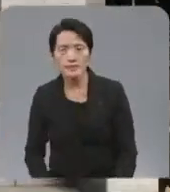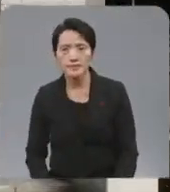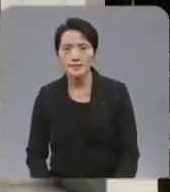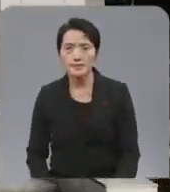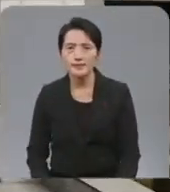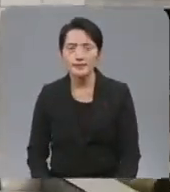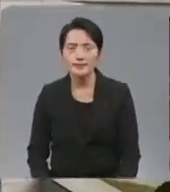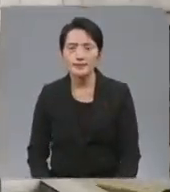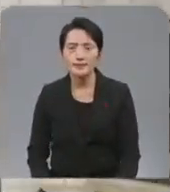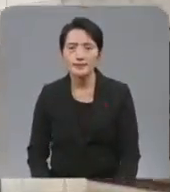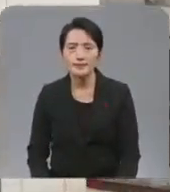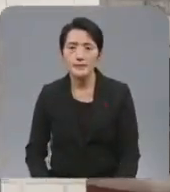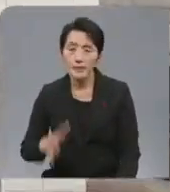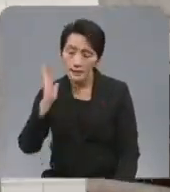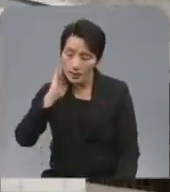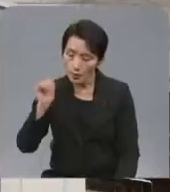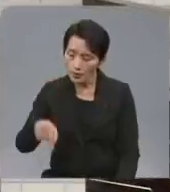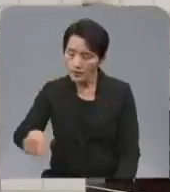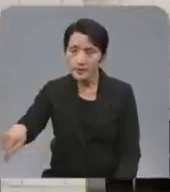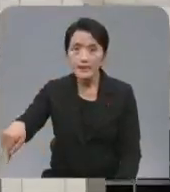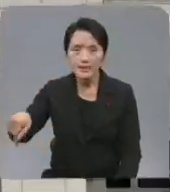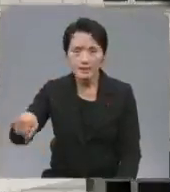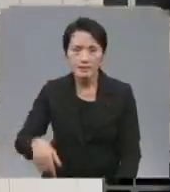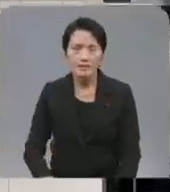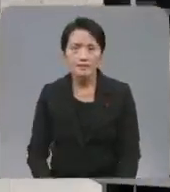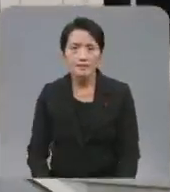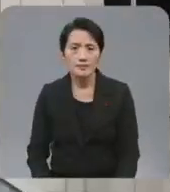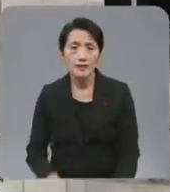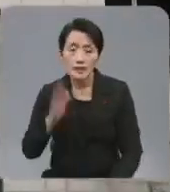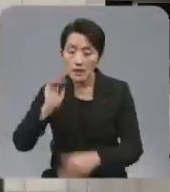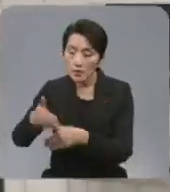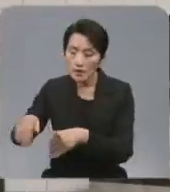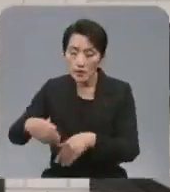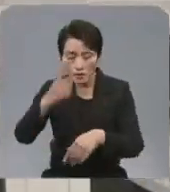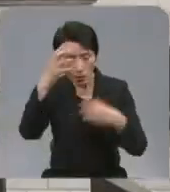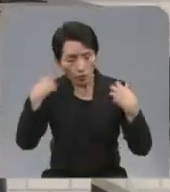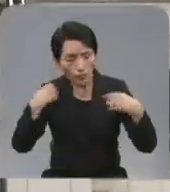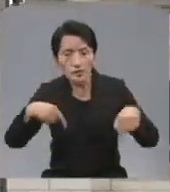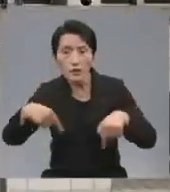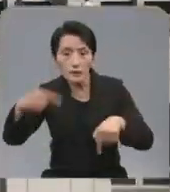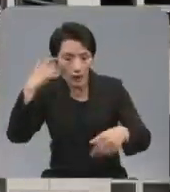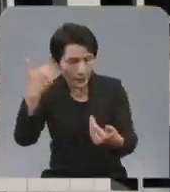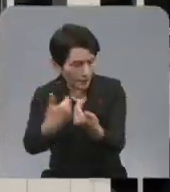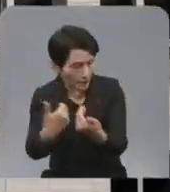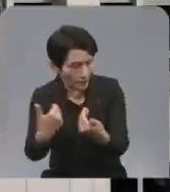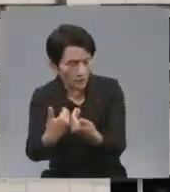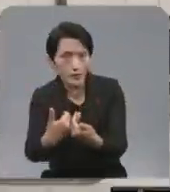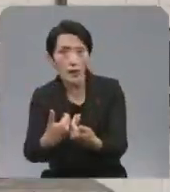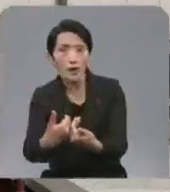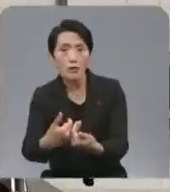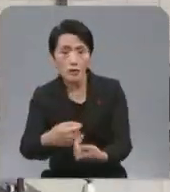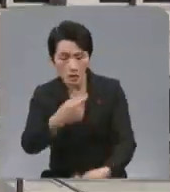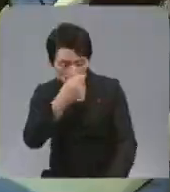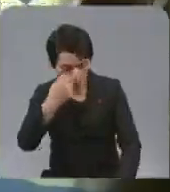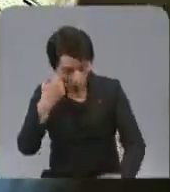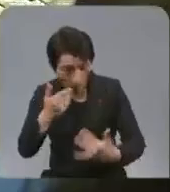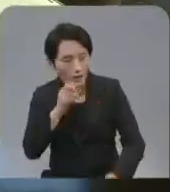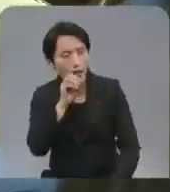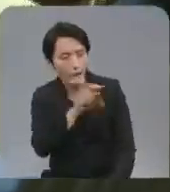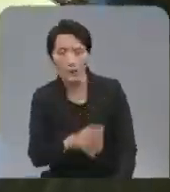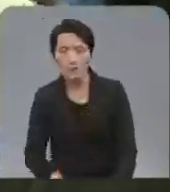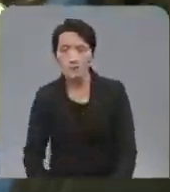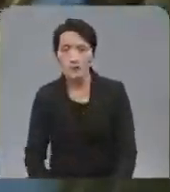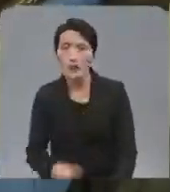парламентской фракции партии сила народа Ким гикхён адвокат кан-чин об и